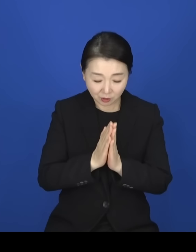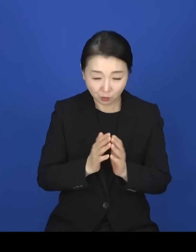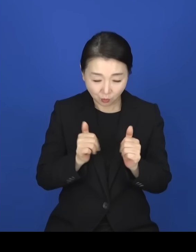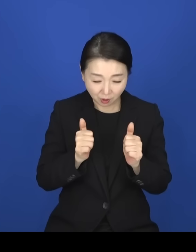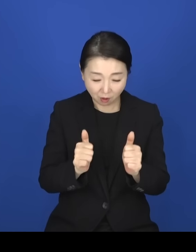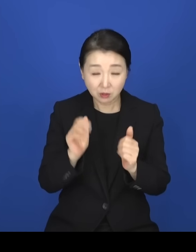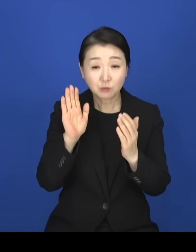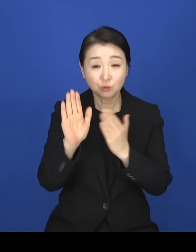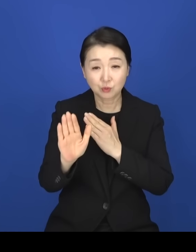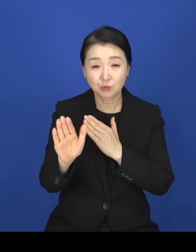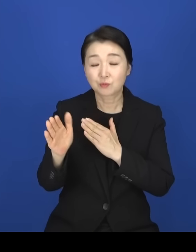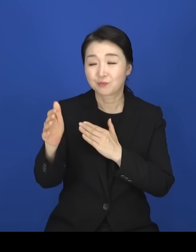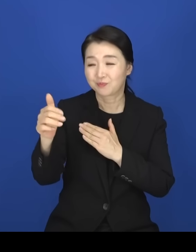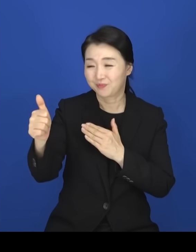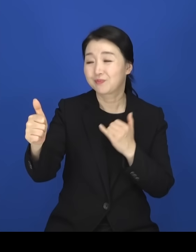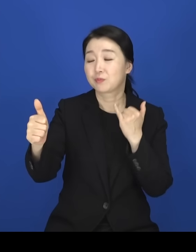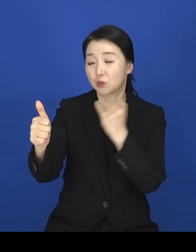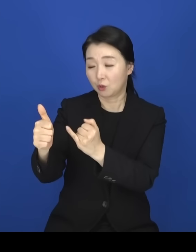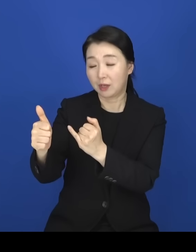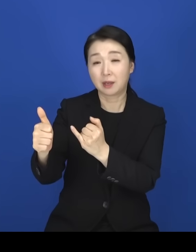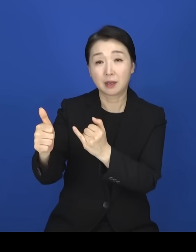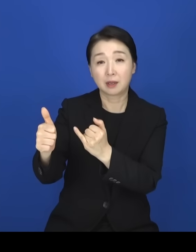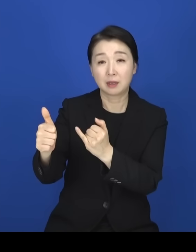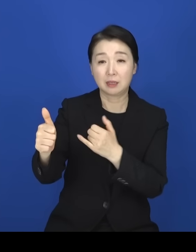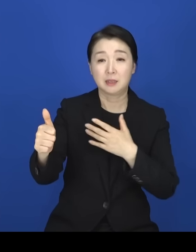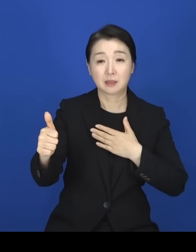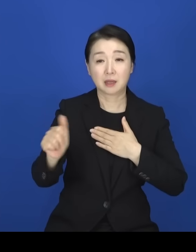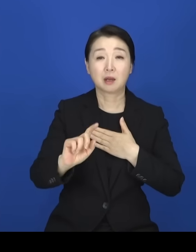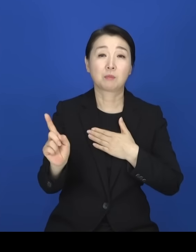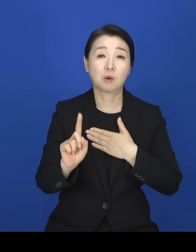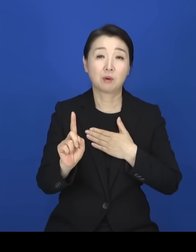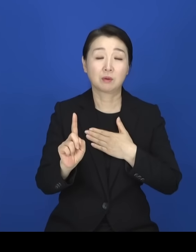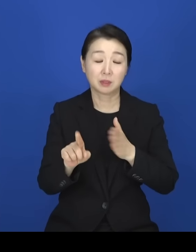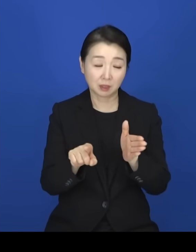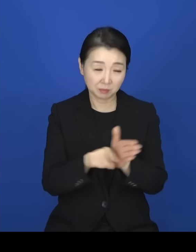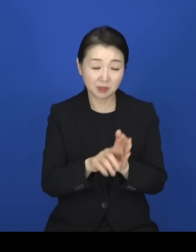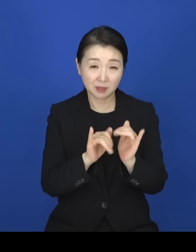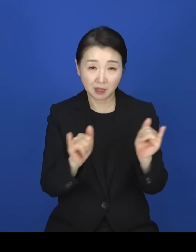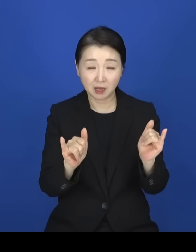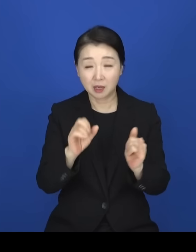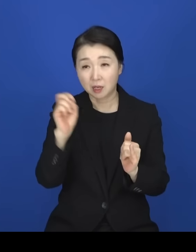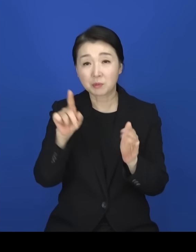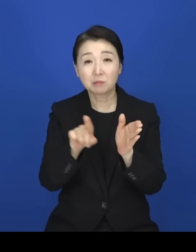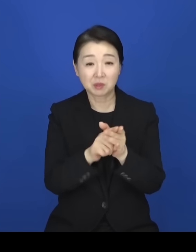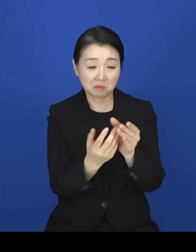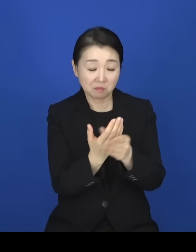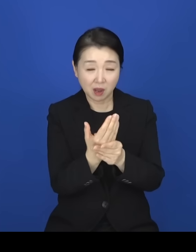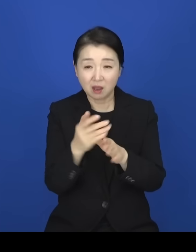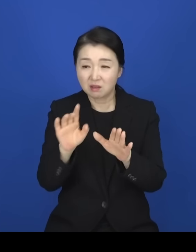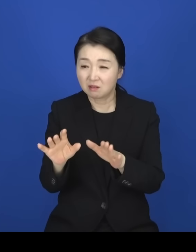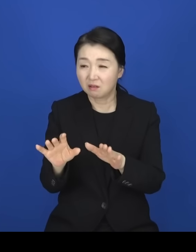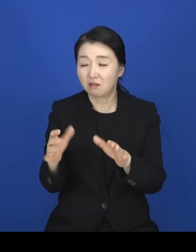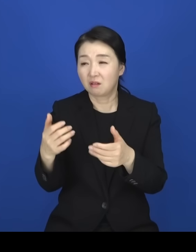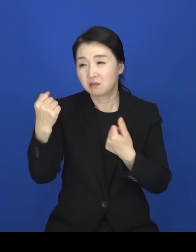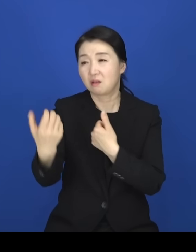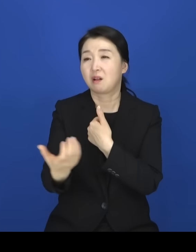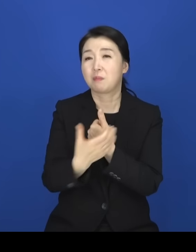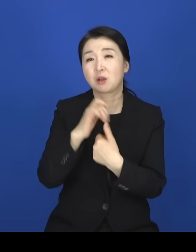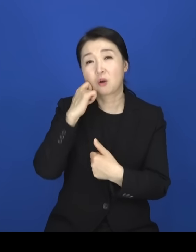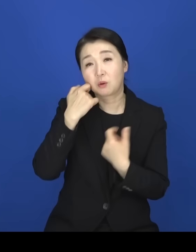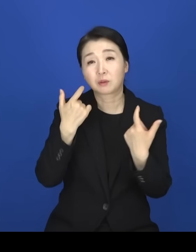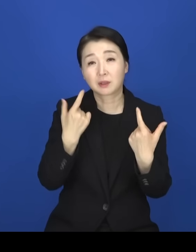하고 그분한테 제가 사실은 이래저래 해서 제가 크리스찬이고 갑자기 신앙이 생겨서 이걸 하기가 좀 어렵습니다. 제